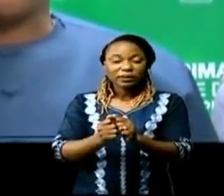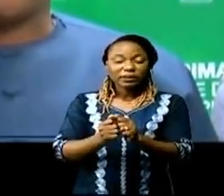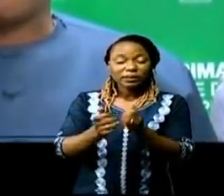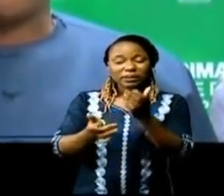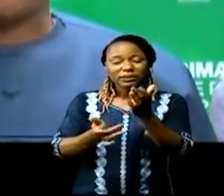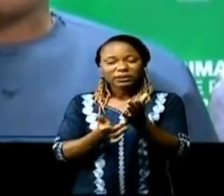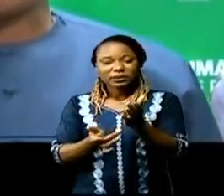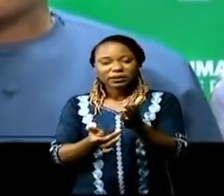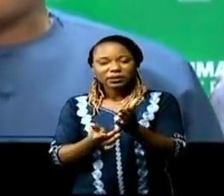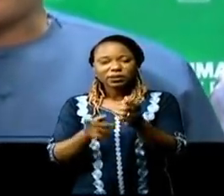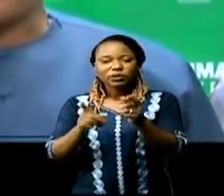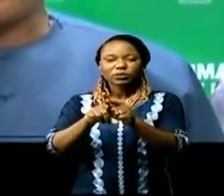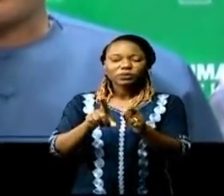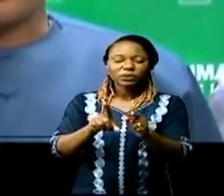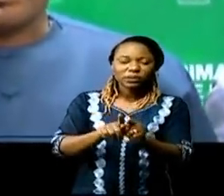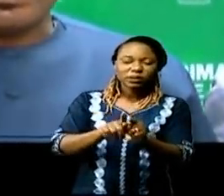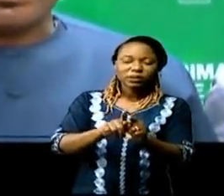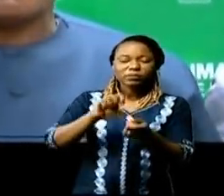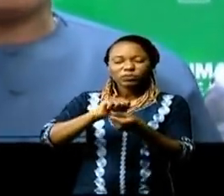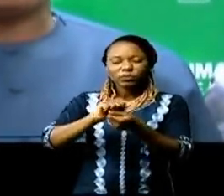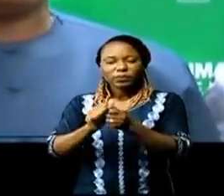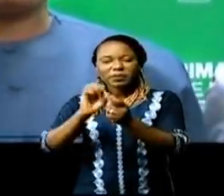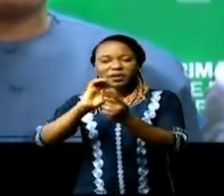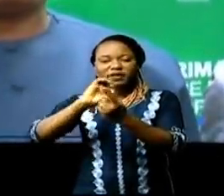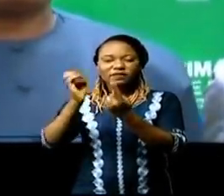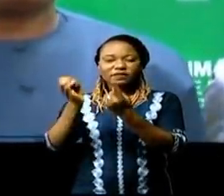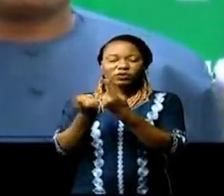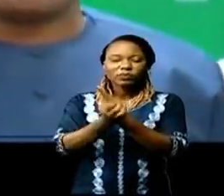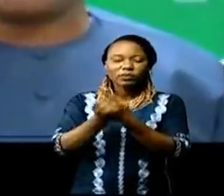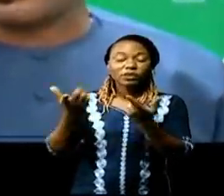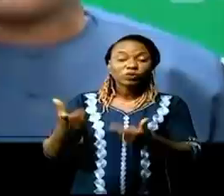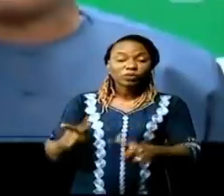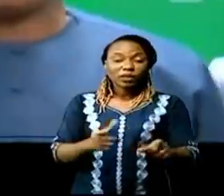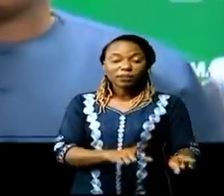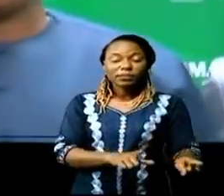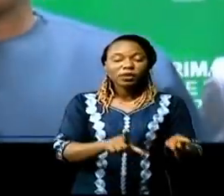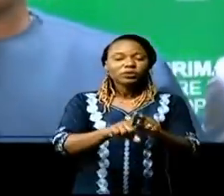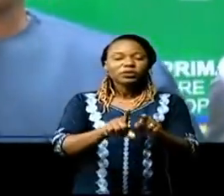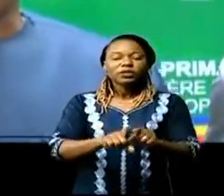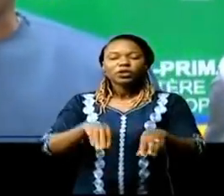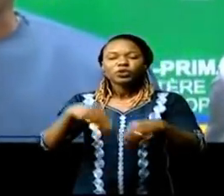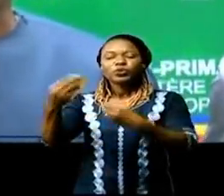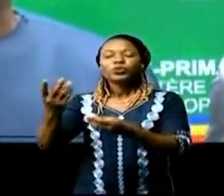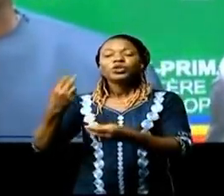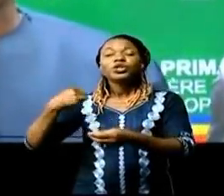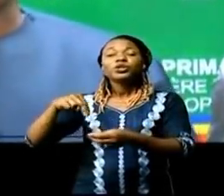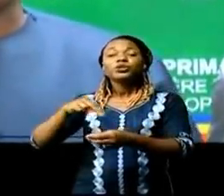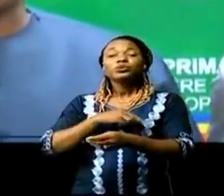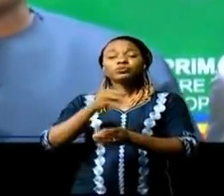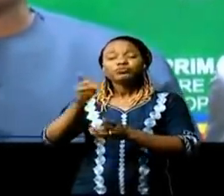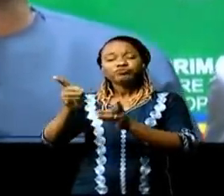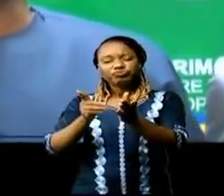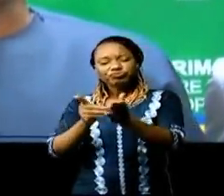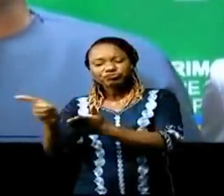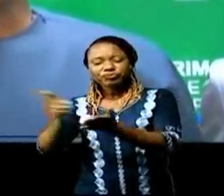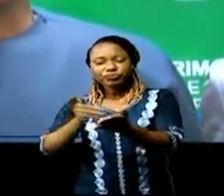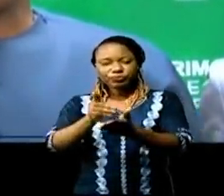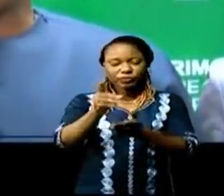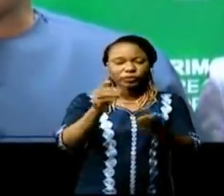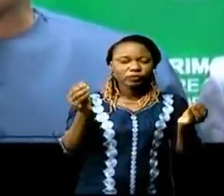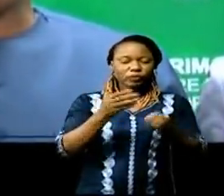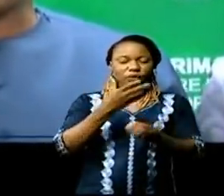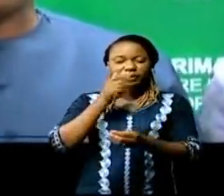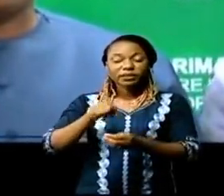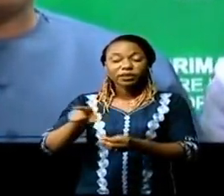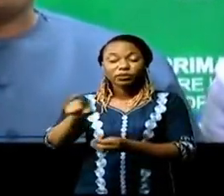de l'environnement au Lualaba, et recevoir bien sûr des orientations, parce que comme vous le savez, c'est la tutelle,